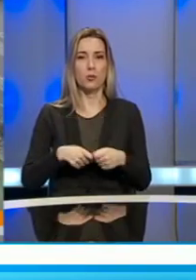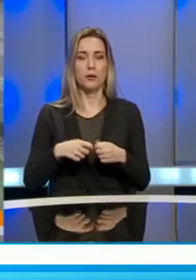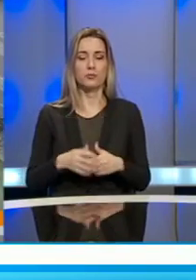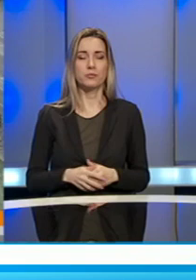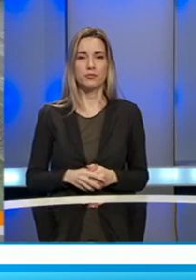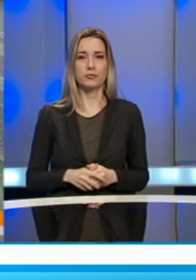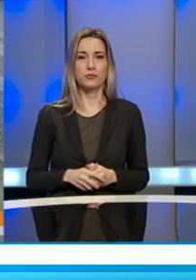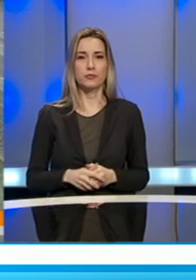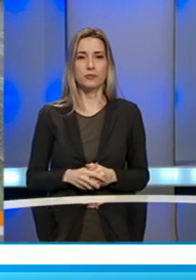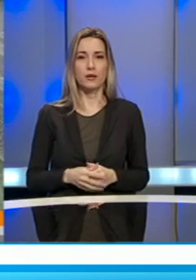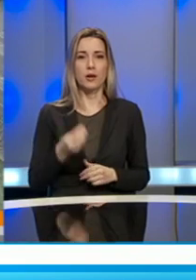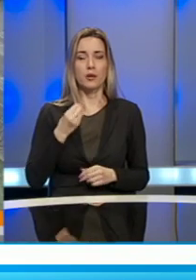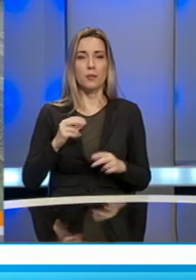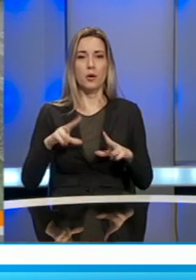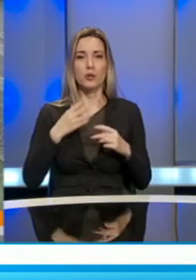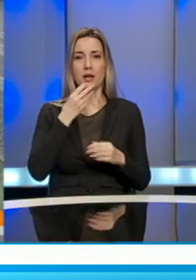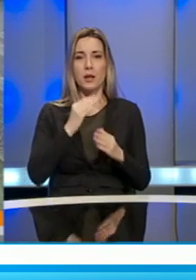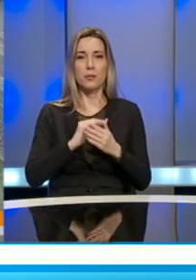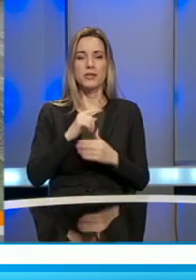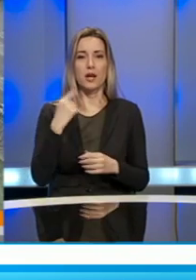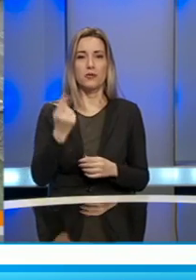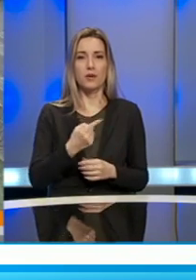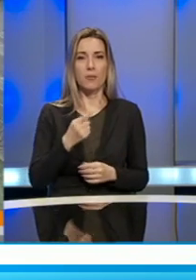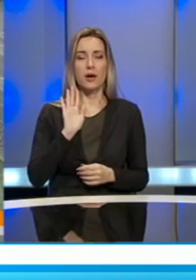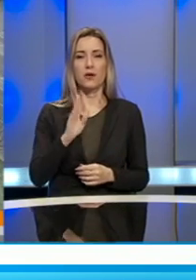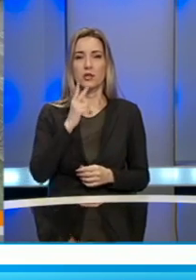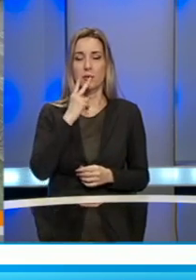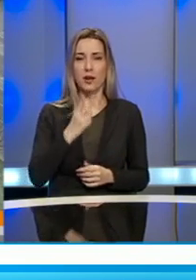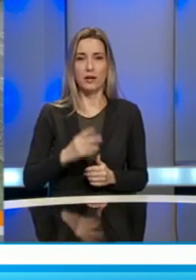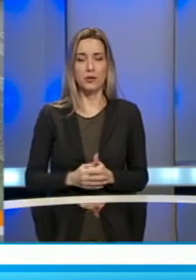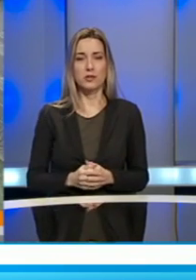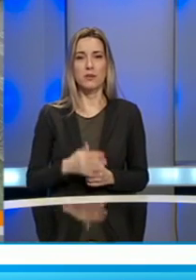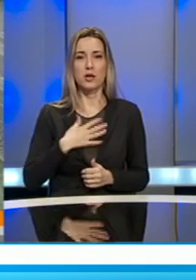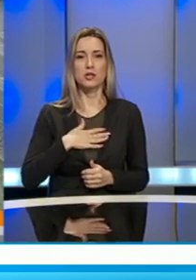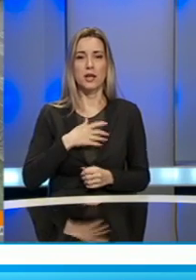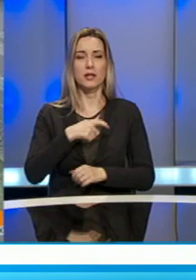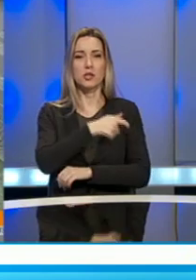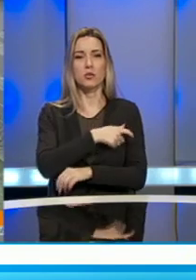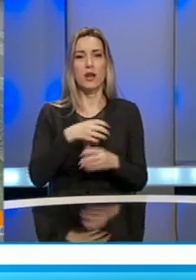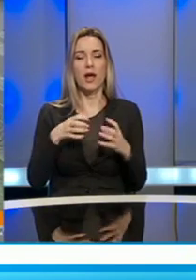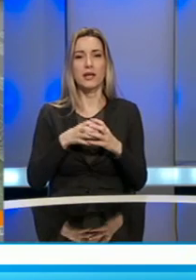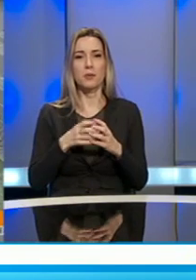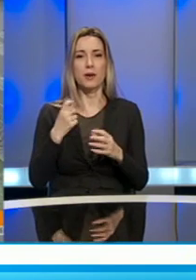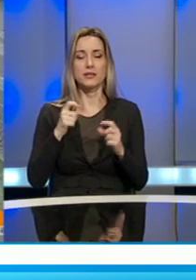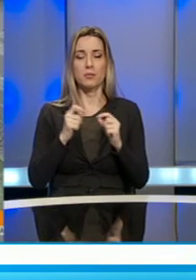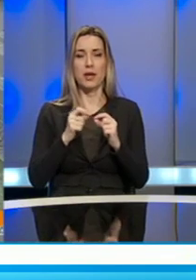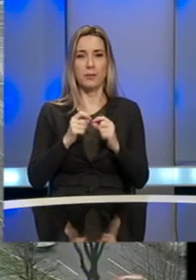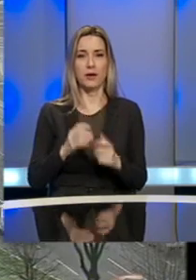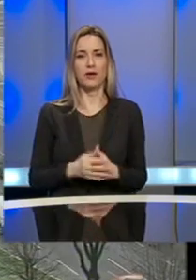pozdrav. Dobro jutro, lijep pozdrav vama, naravno i vašim gledaocima, želi dežurna ekipa iz